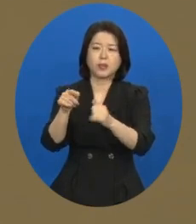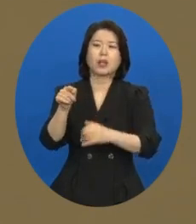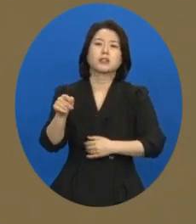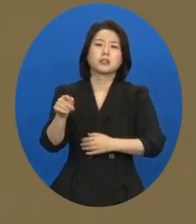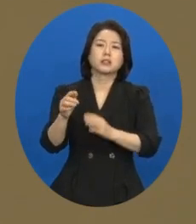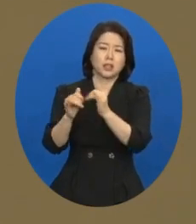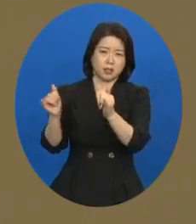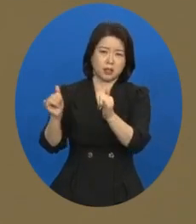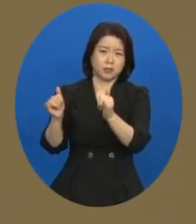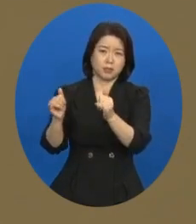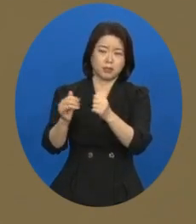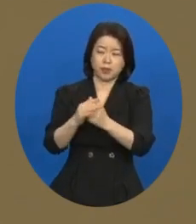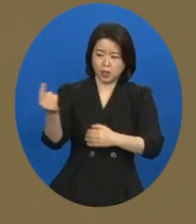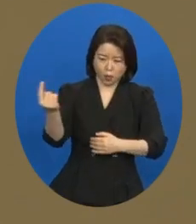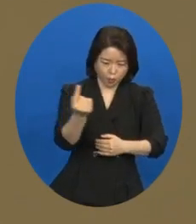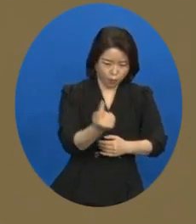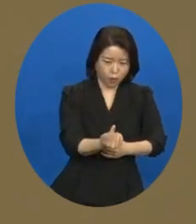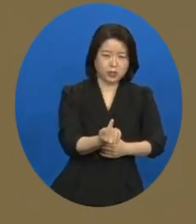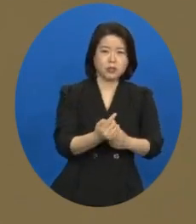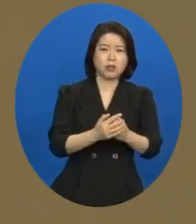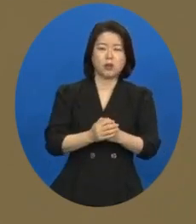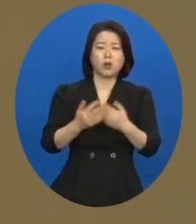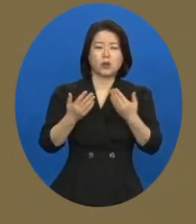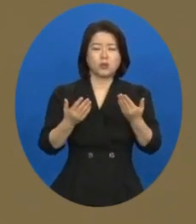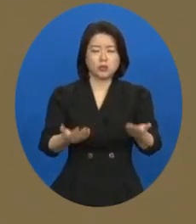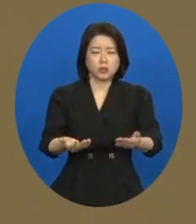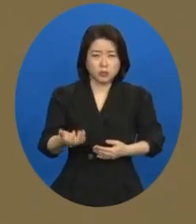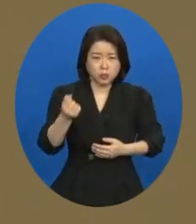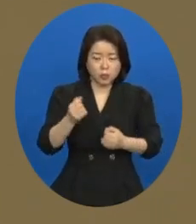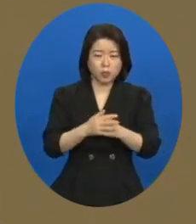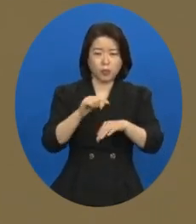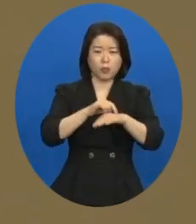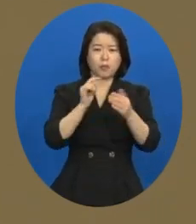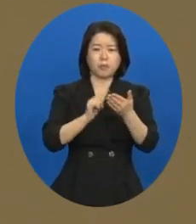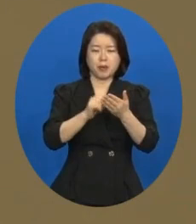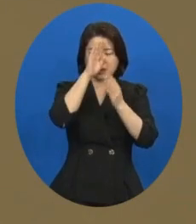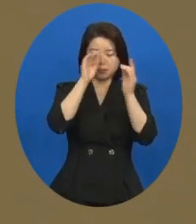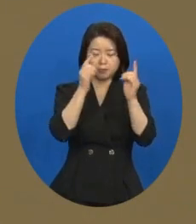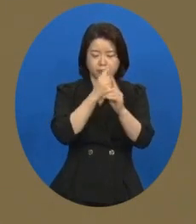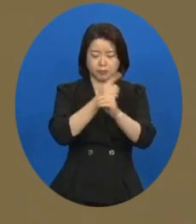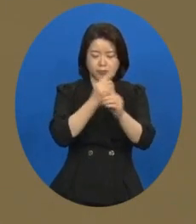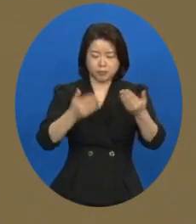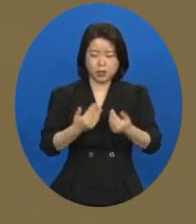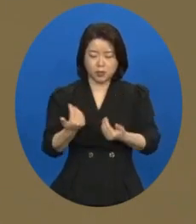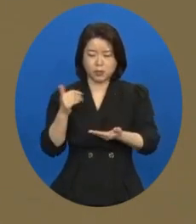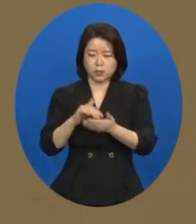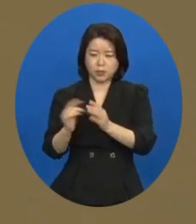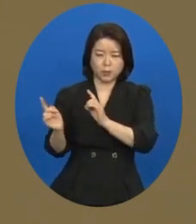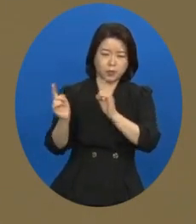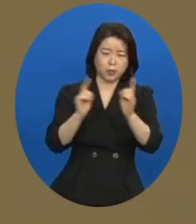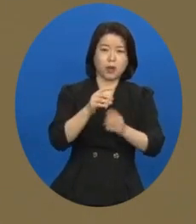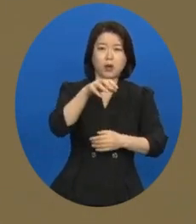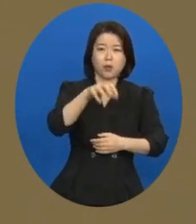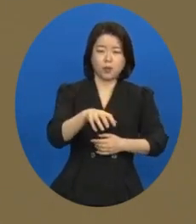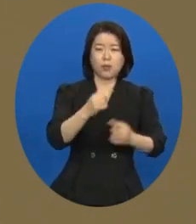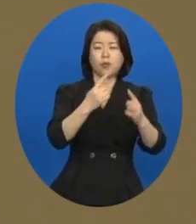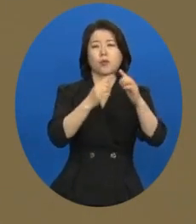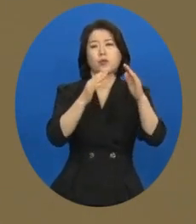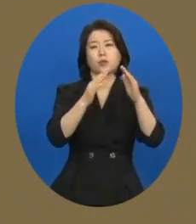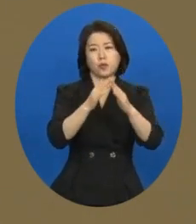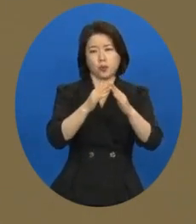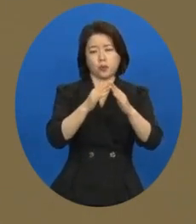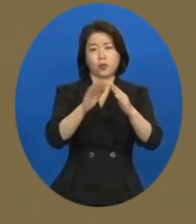사람들이 와서 쉼을 얻고 마음의 치유를 받고 회복할 수 있는 곳이